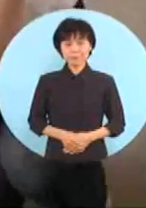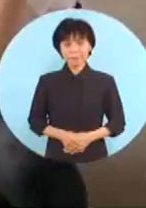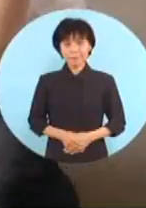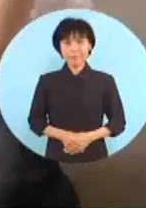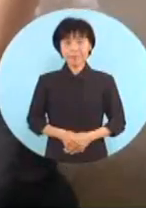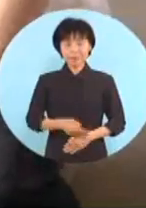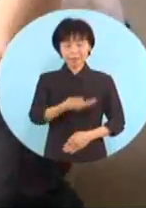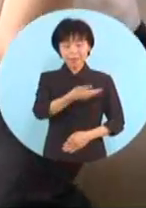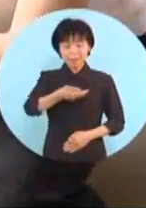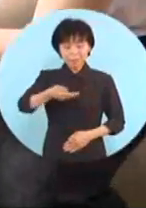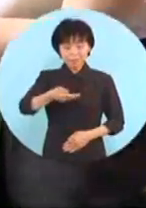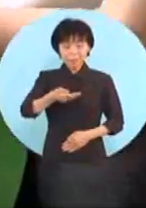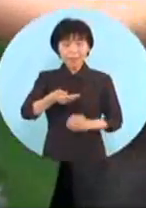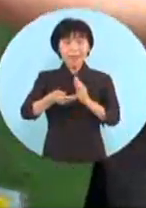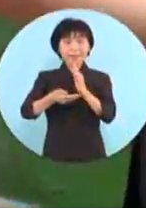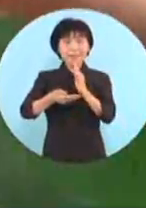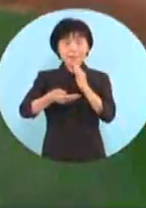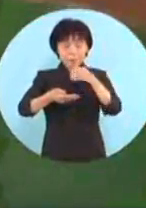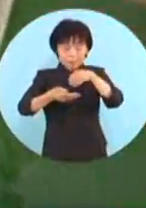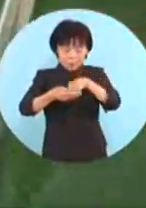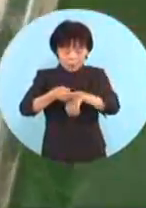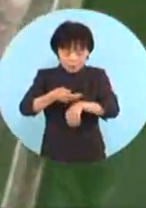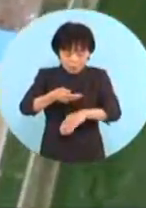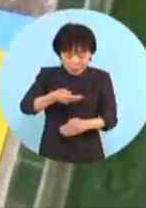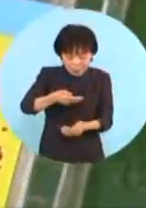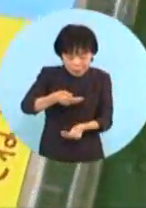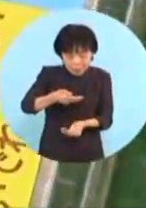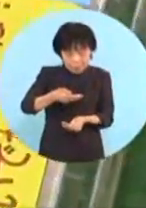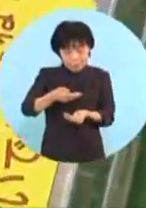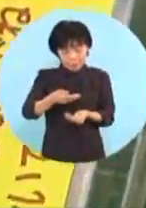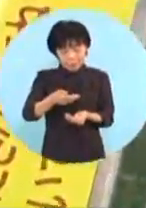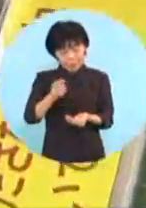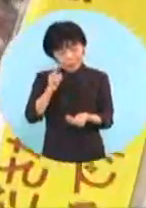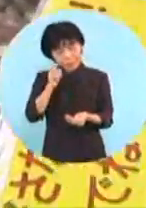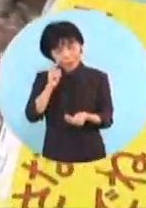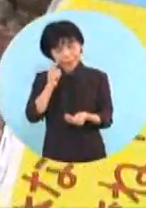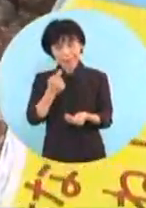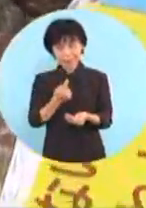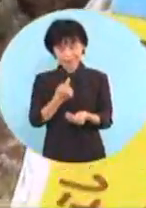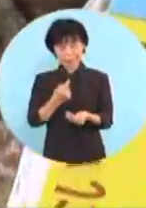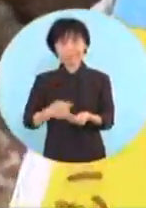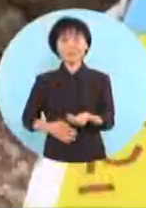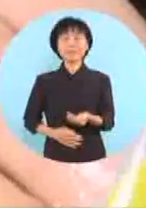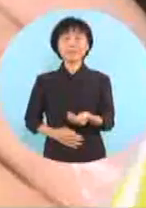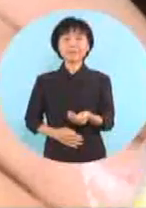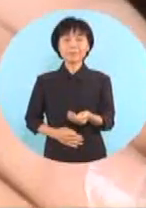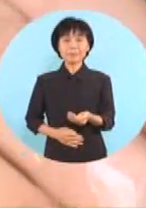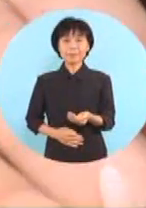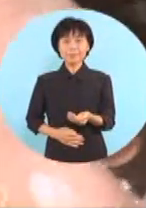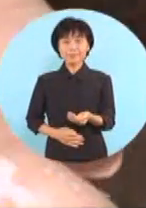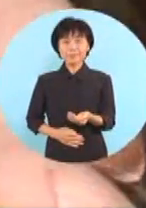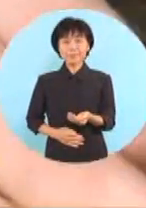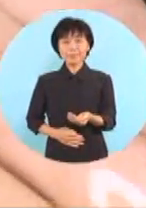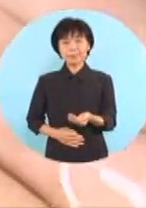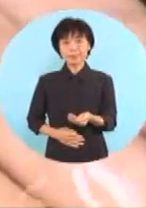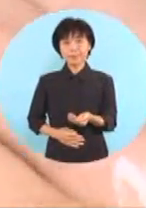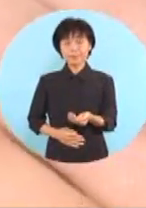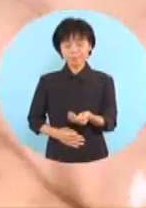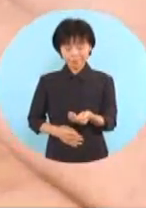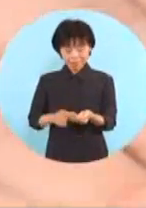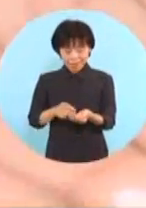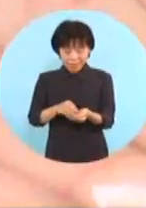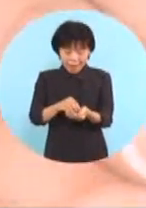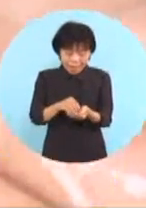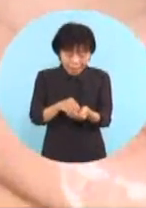速水から出さないようにヤドカリを持ってみます。